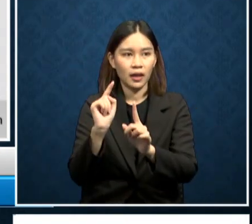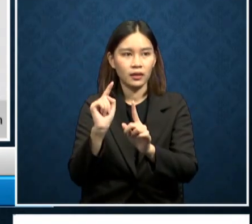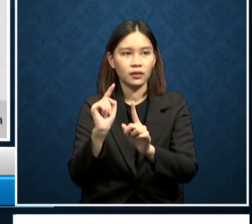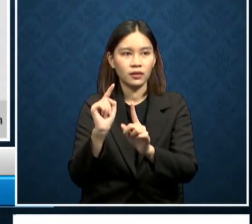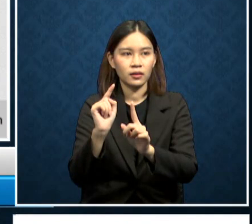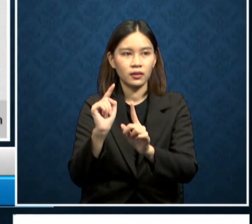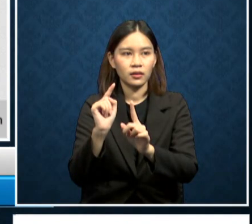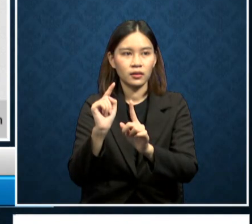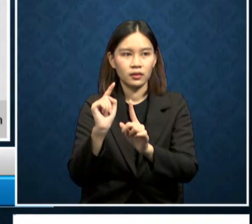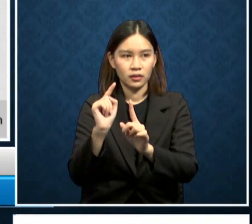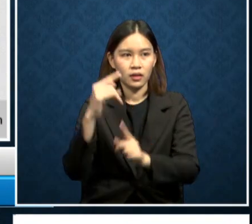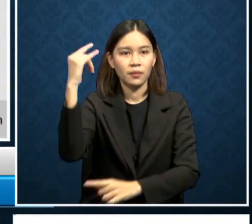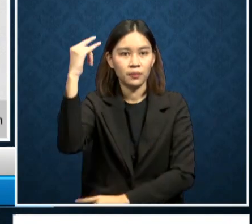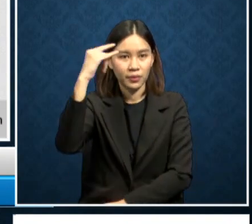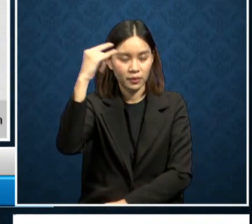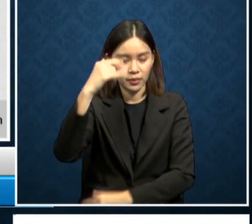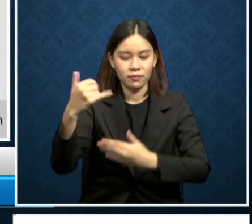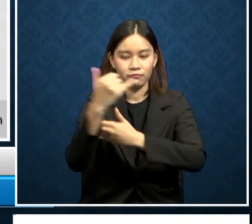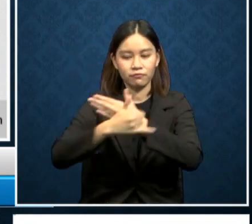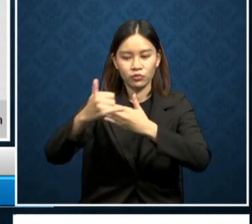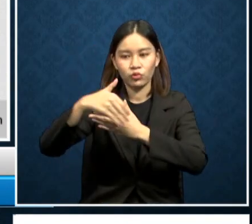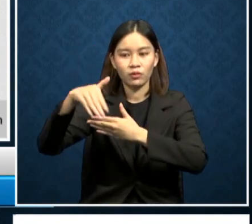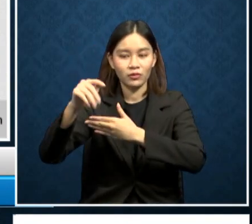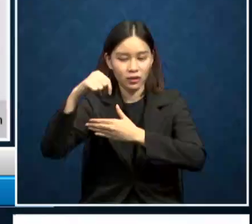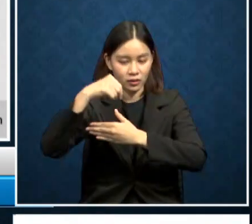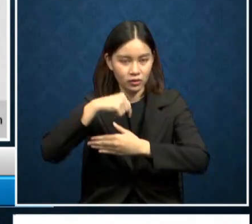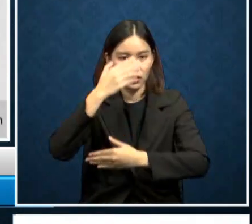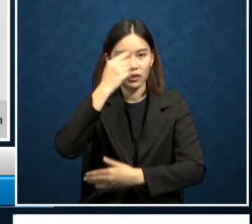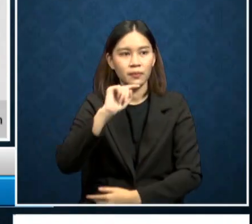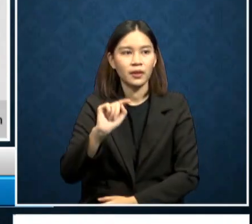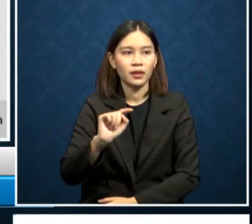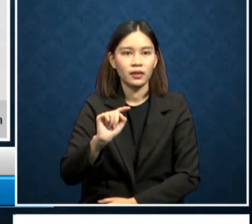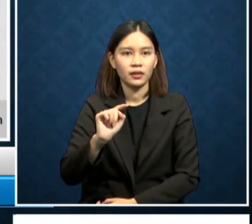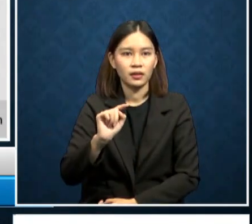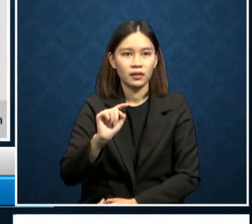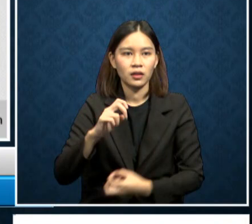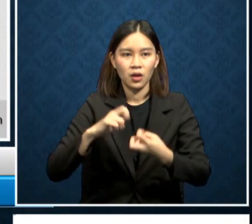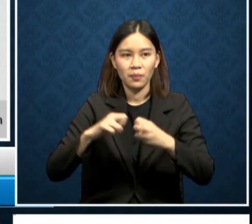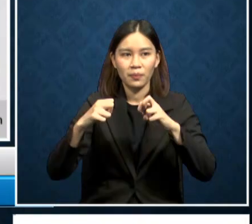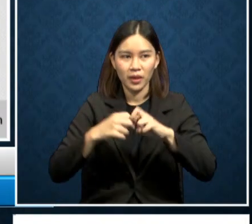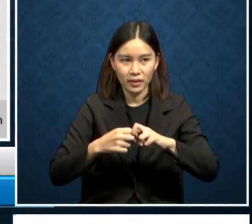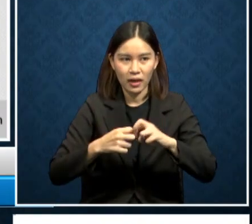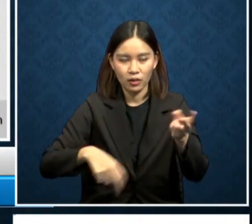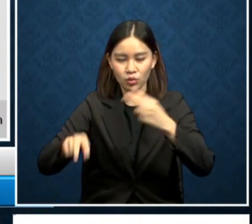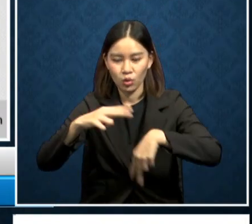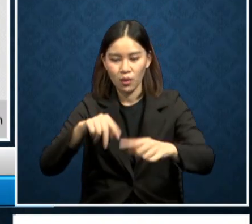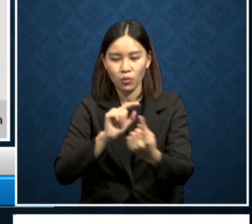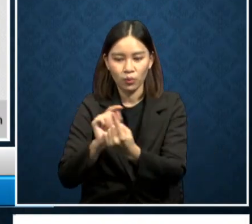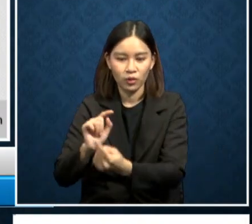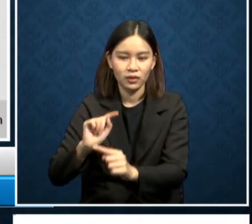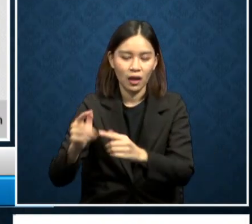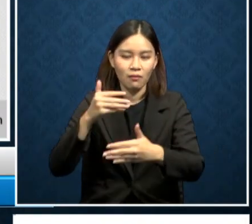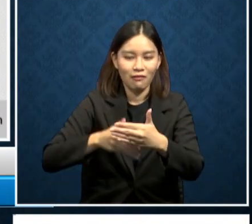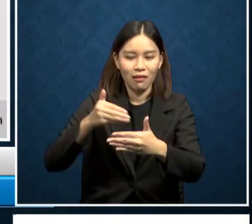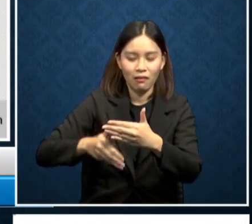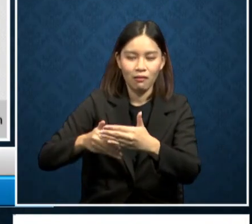การการบินพลเรือนระหว่างประเทศเพื่อหลีกเลี่ยงปัญหาข้อตรวจพบและข้อบก